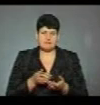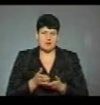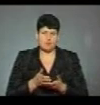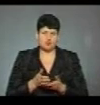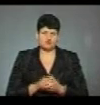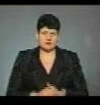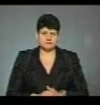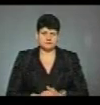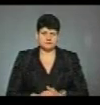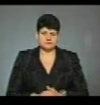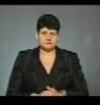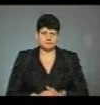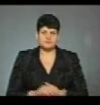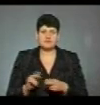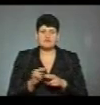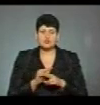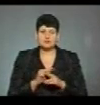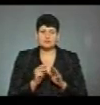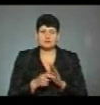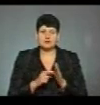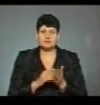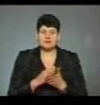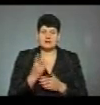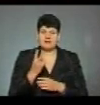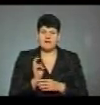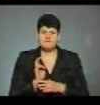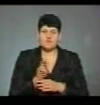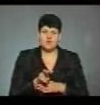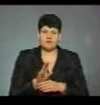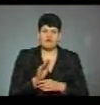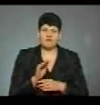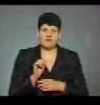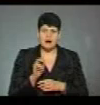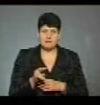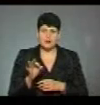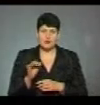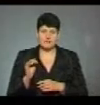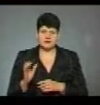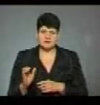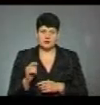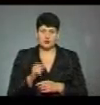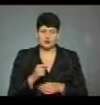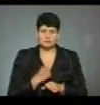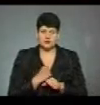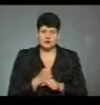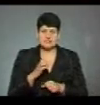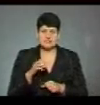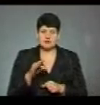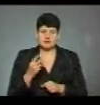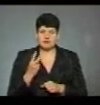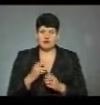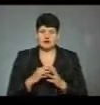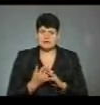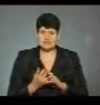послуги. Відремонтоване приміщення має два входи – для ФАПу та офісу старости. Тут працює староста двох сіл